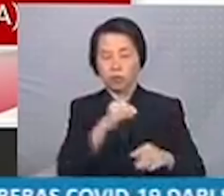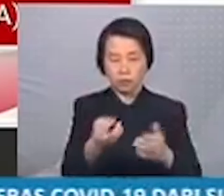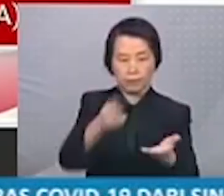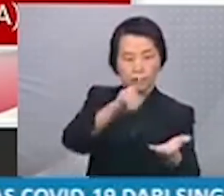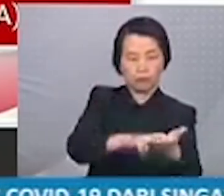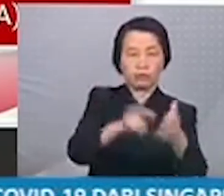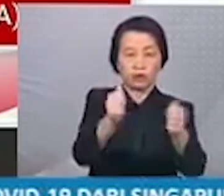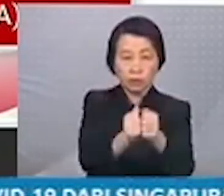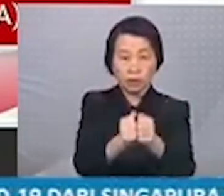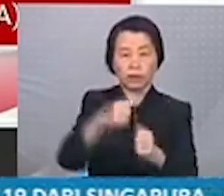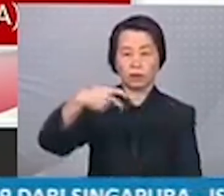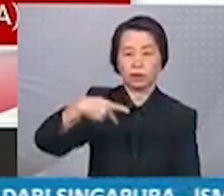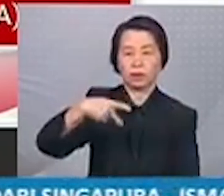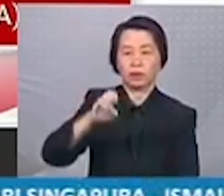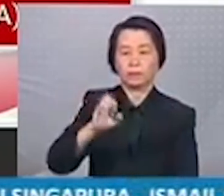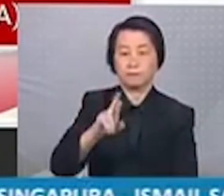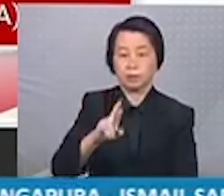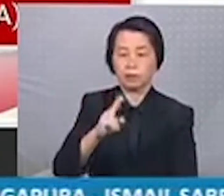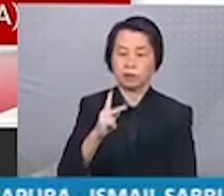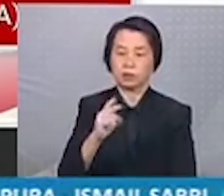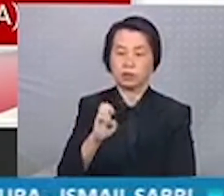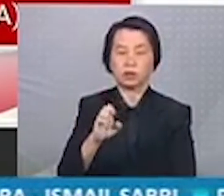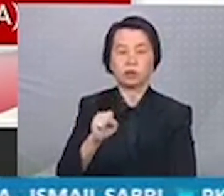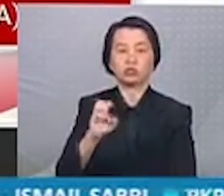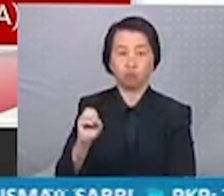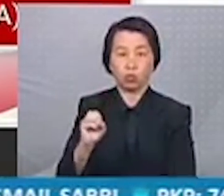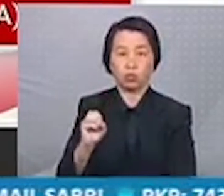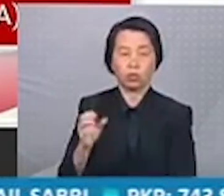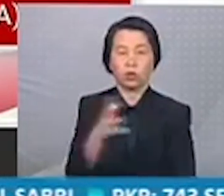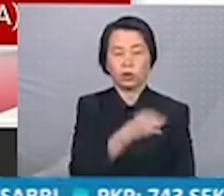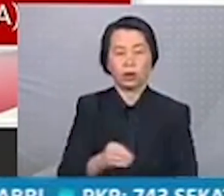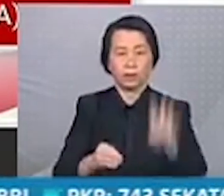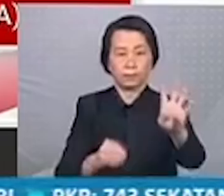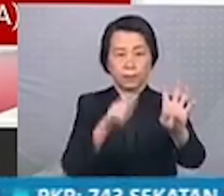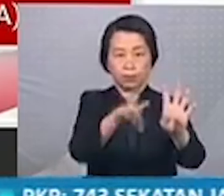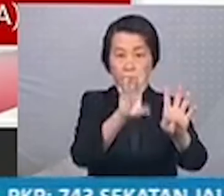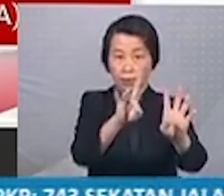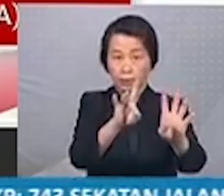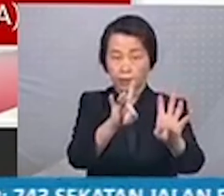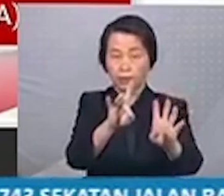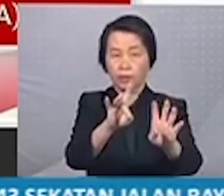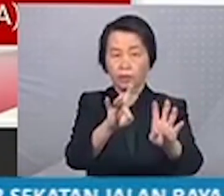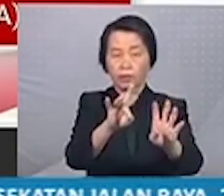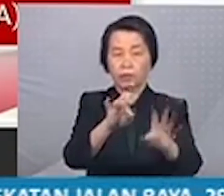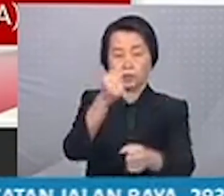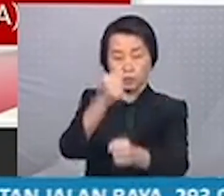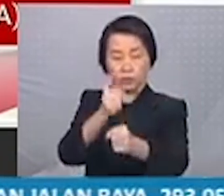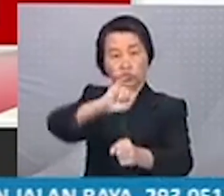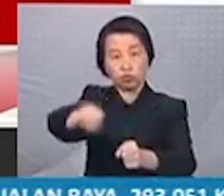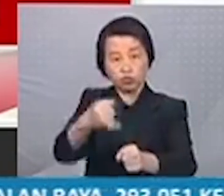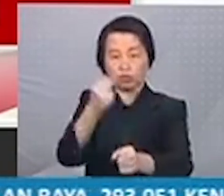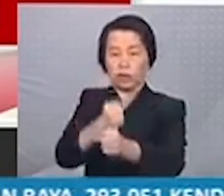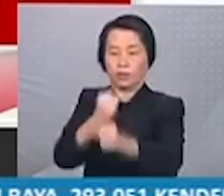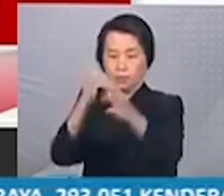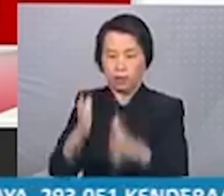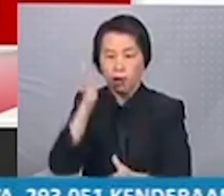perkeso justru kira-kira 48000000 pekerja dijaga akan mendapat